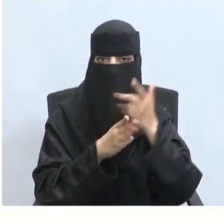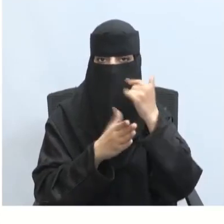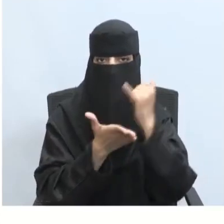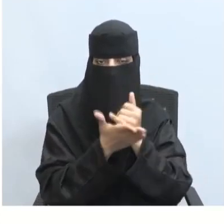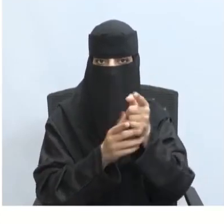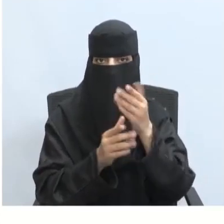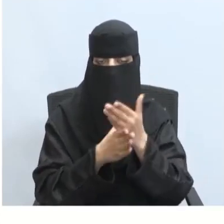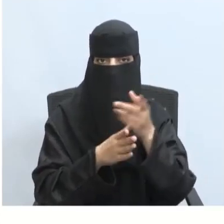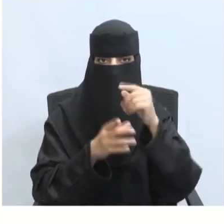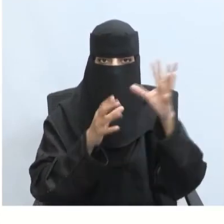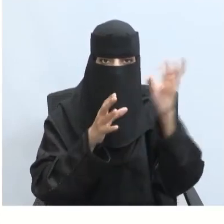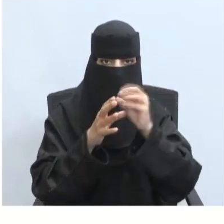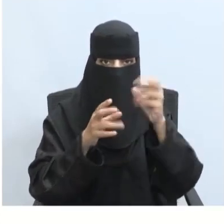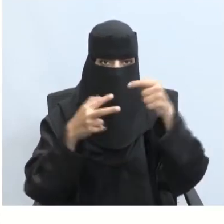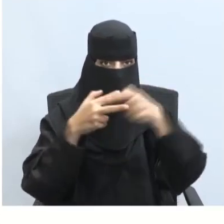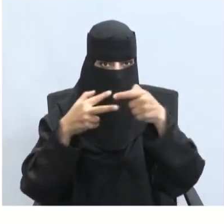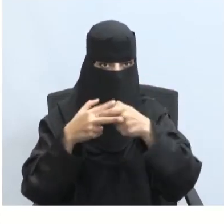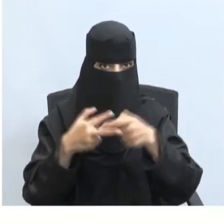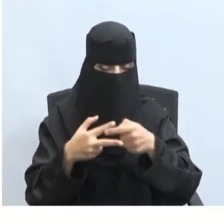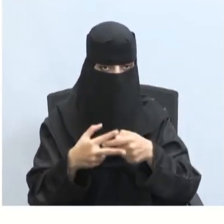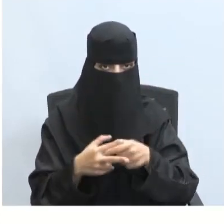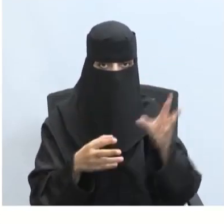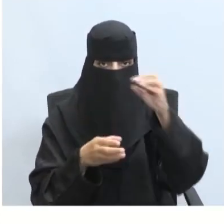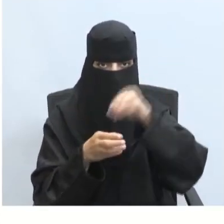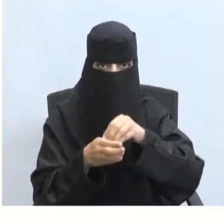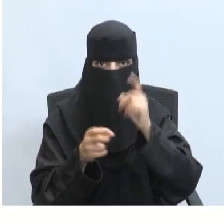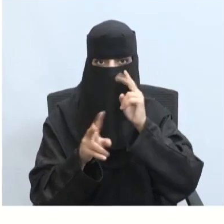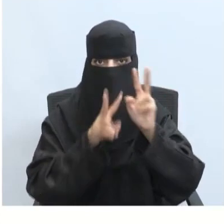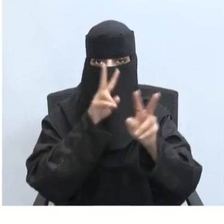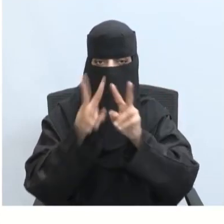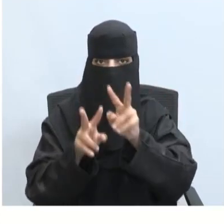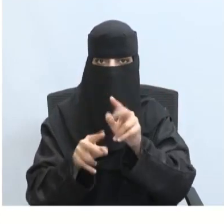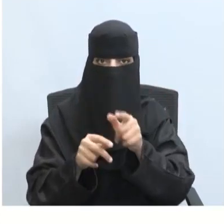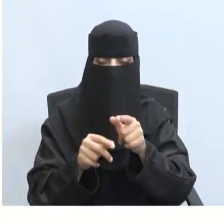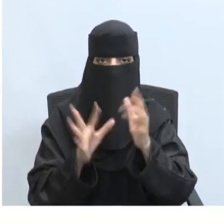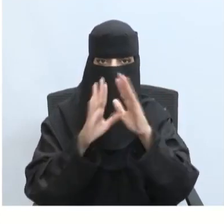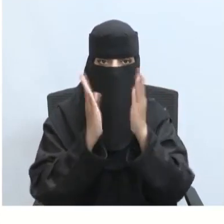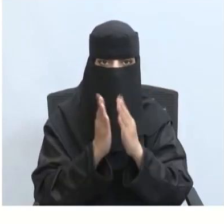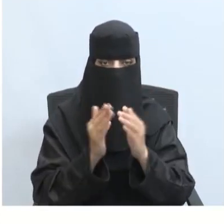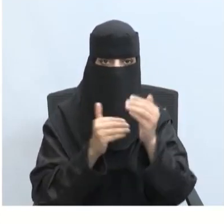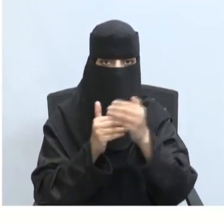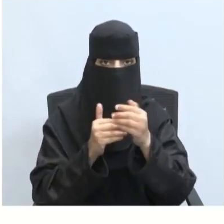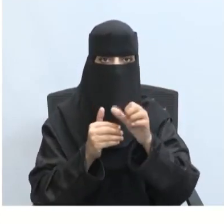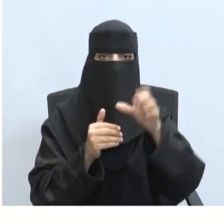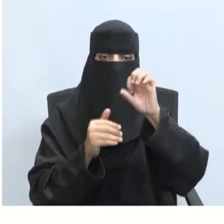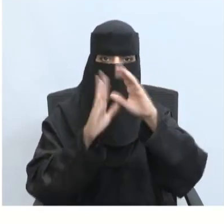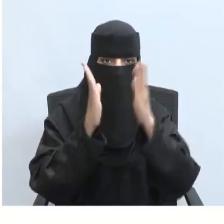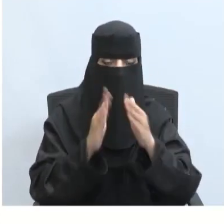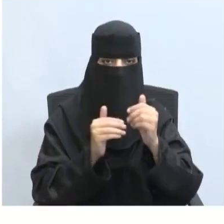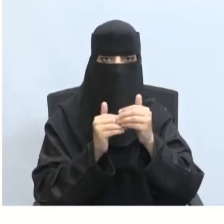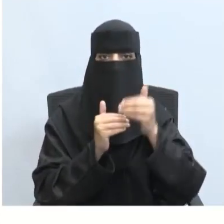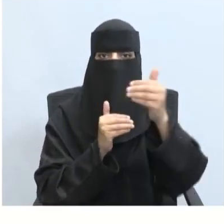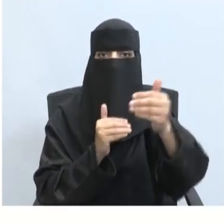مسؤوله عن تجميع الاشعه ومن خلالها تسمح للعين برؤيه الاجسام القريبه ورؤيه